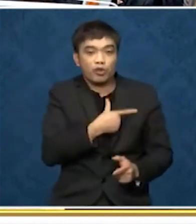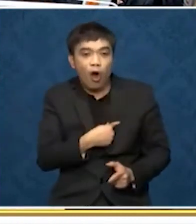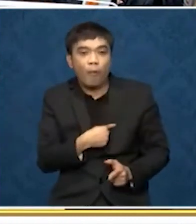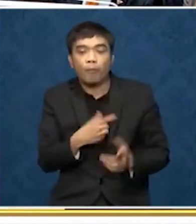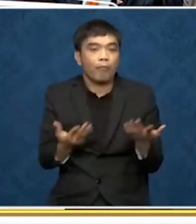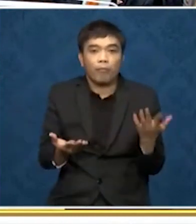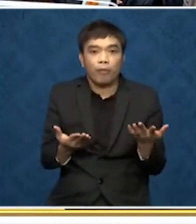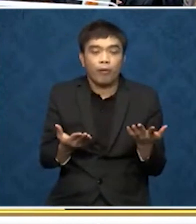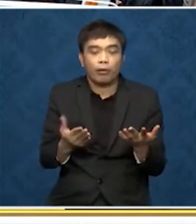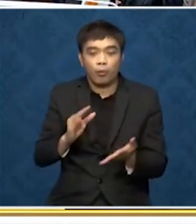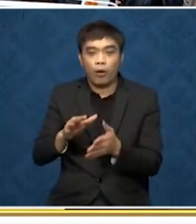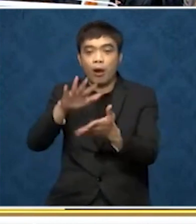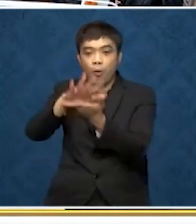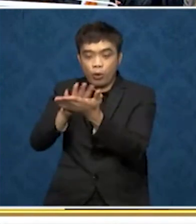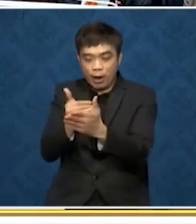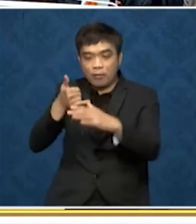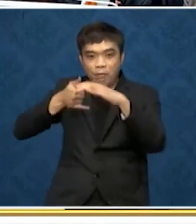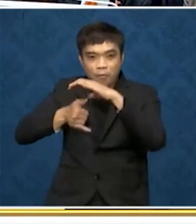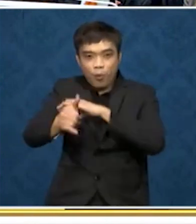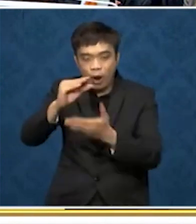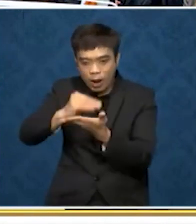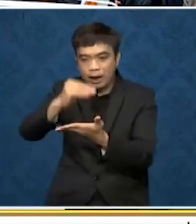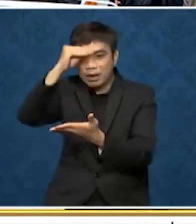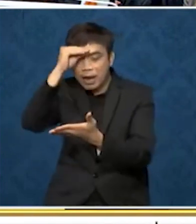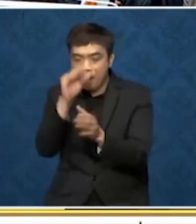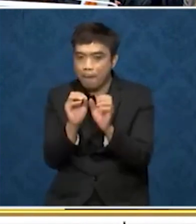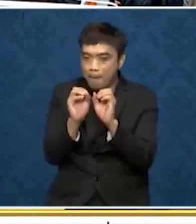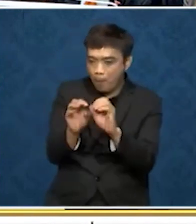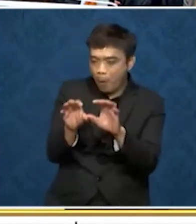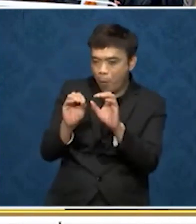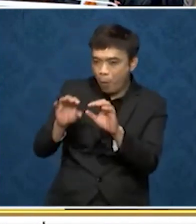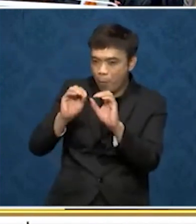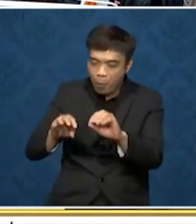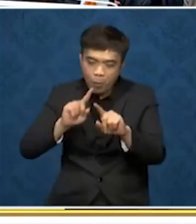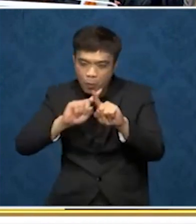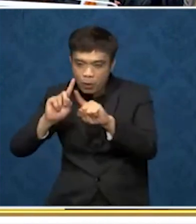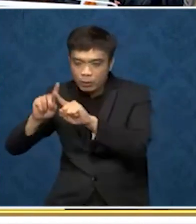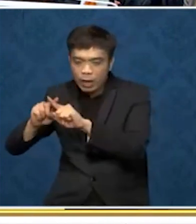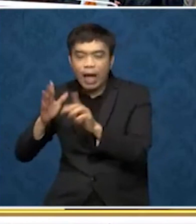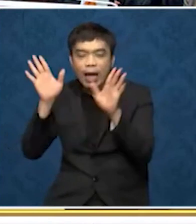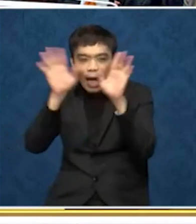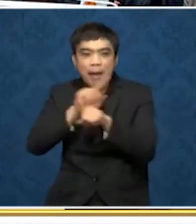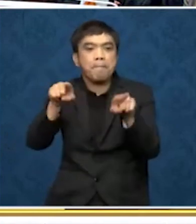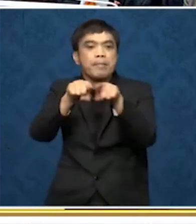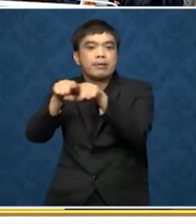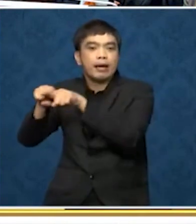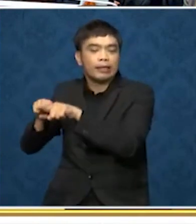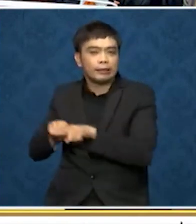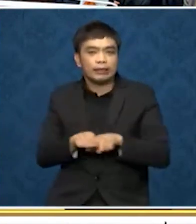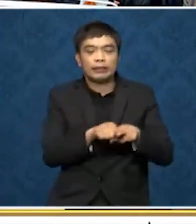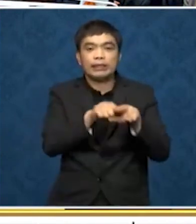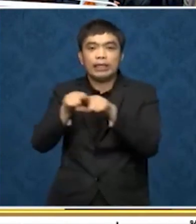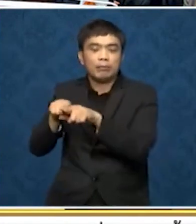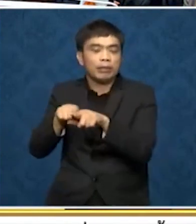แล้วท่านเคาะห์สมองเาเคาะคำพูดเคาะห์กิริยามารยาทเขาออกมาให้เหมือนๆกันหมดเลยคือเป็นไปตาม